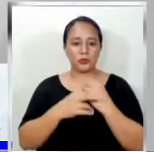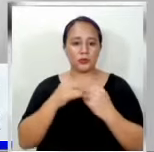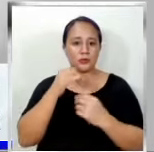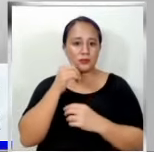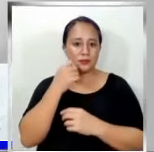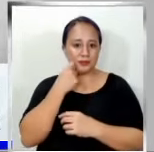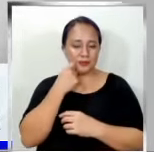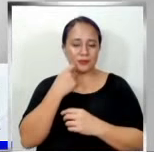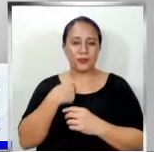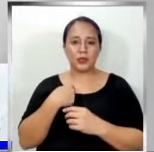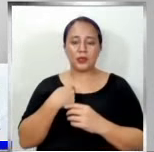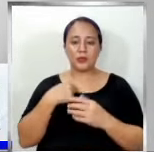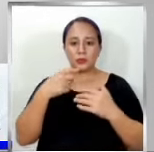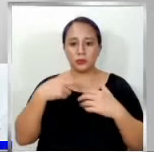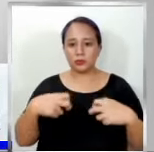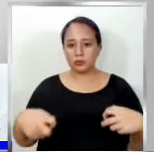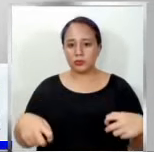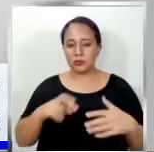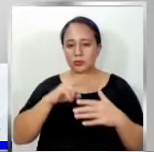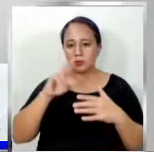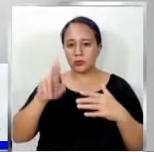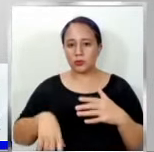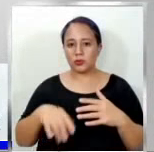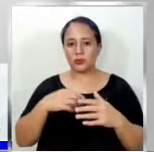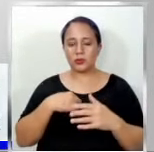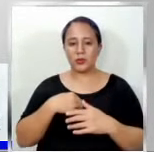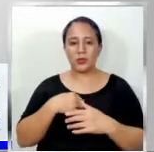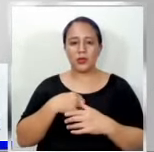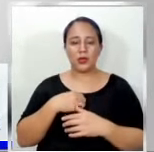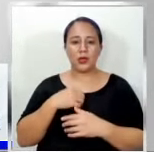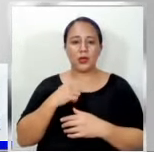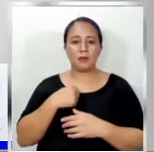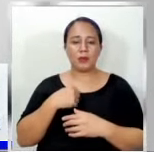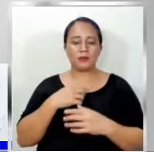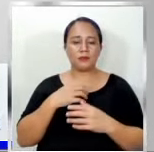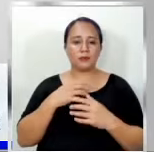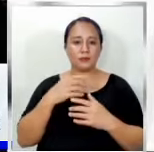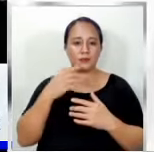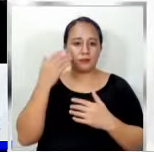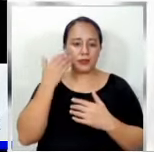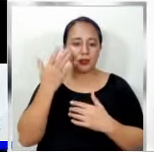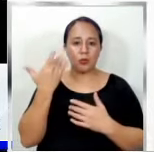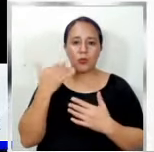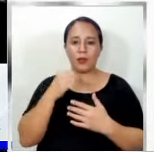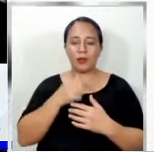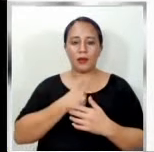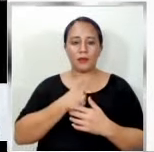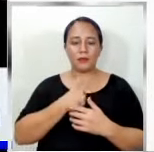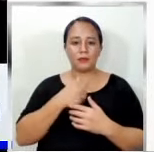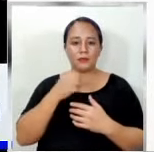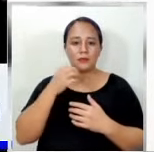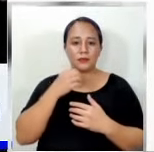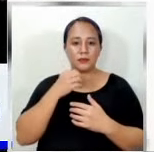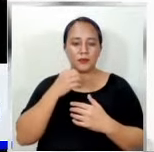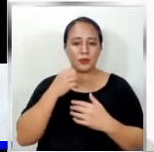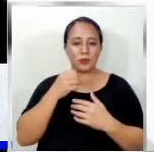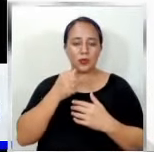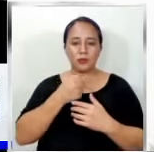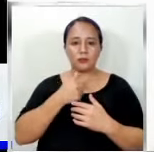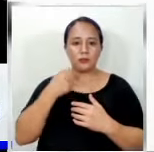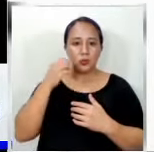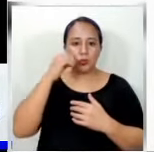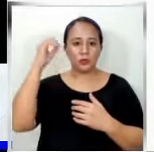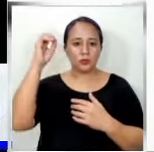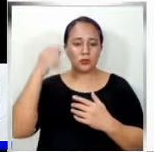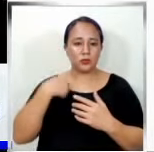sa mga labi ni Bree, ang cause of death ay asphyxia o pagkamatay dahil sa kawalan ng hangin. Ayon daw sa medical legal, walang mga marka sa